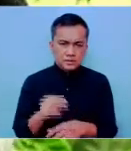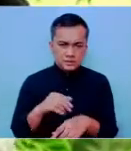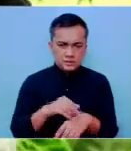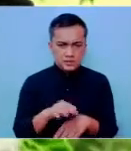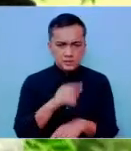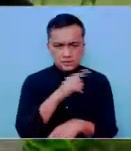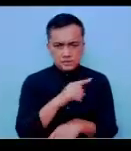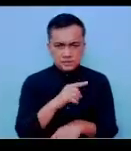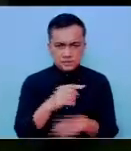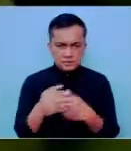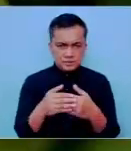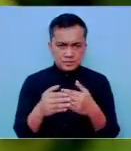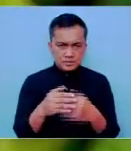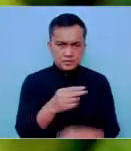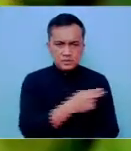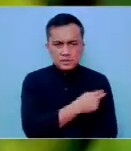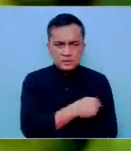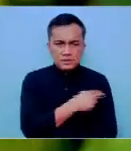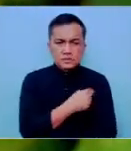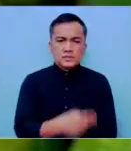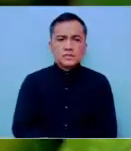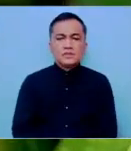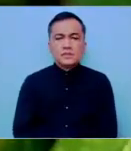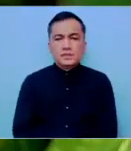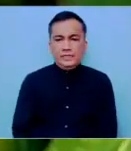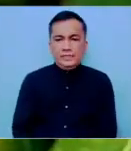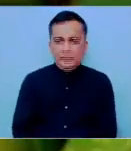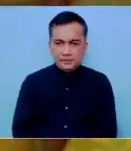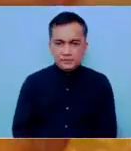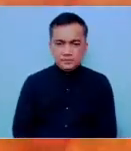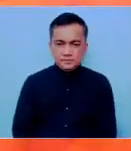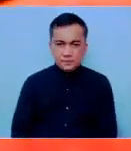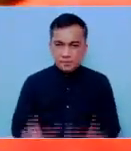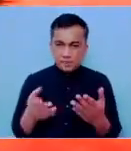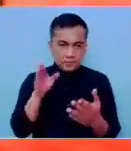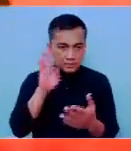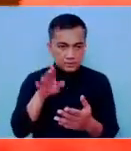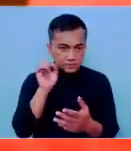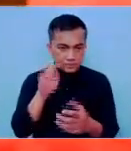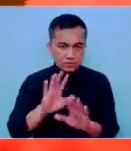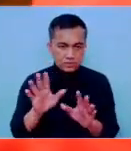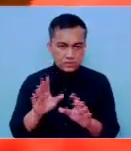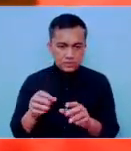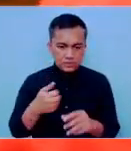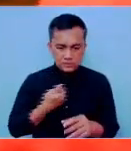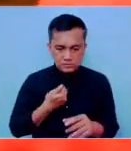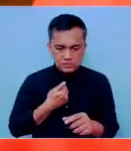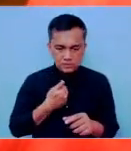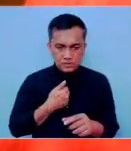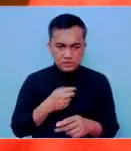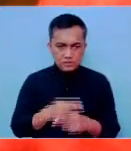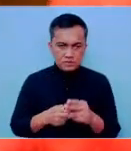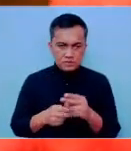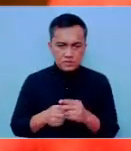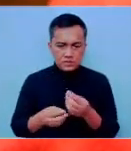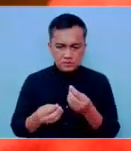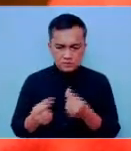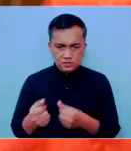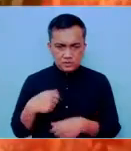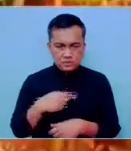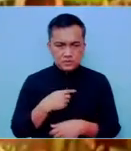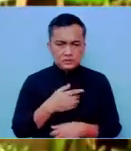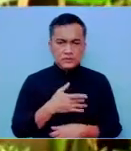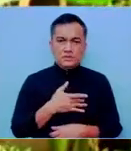natin sa pinakamalapit na ospital mga kapatid Hwag nating ilagay sa m kamay lamang ang lunas sa ating mga